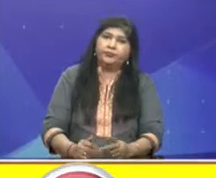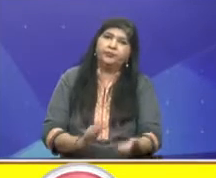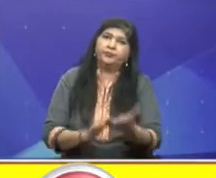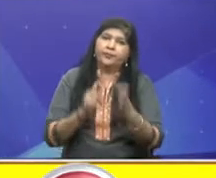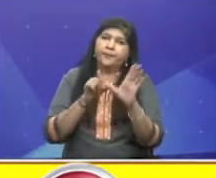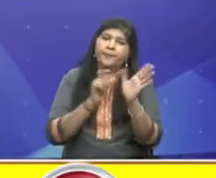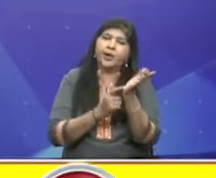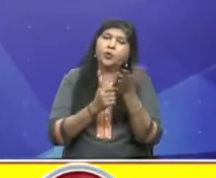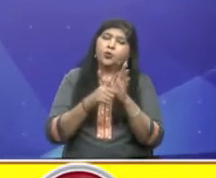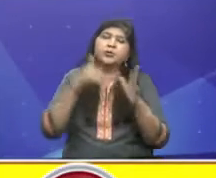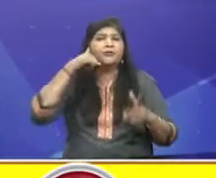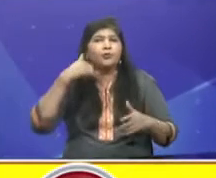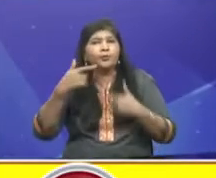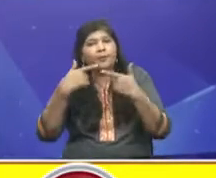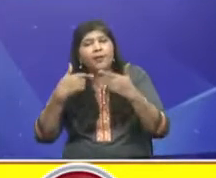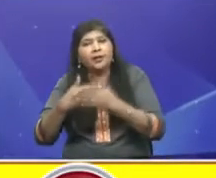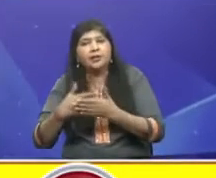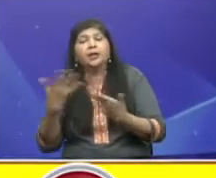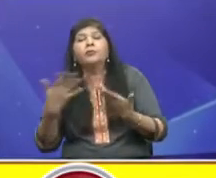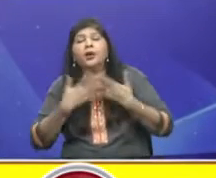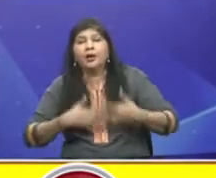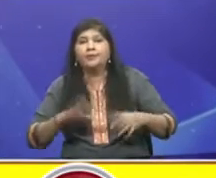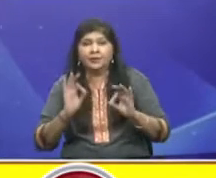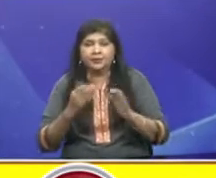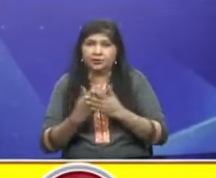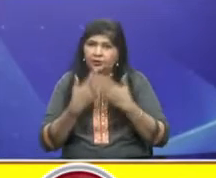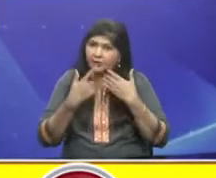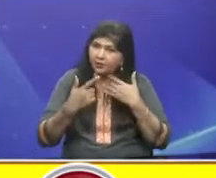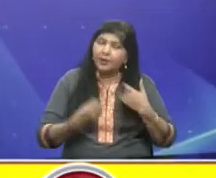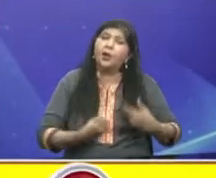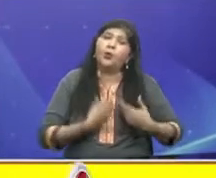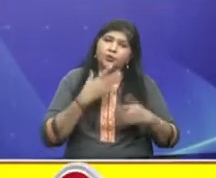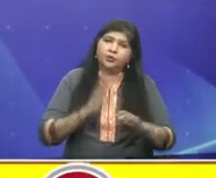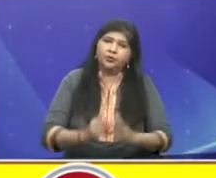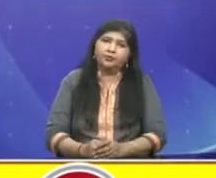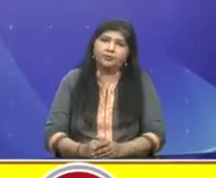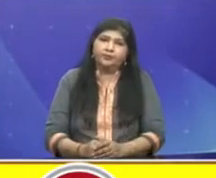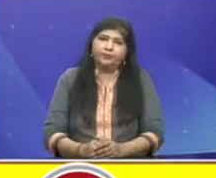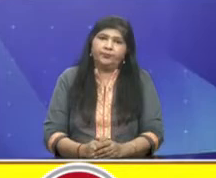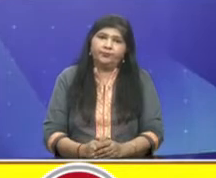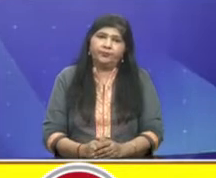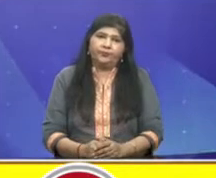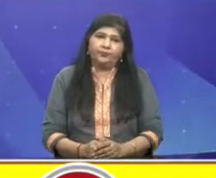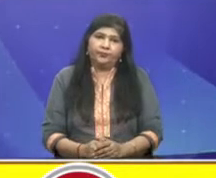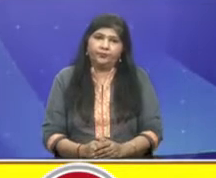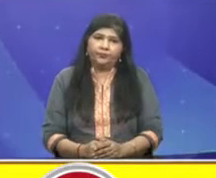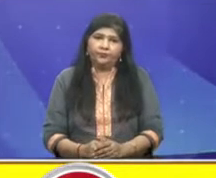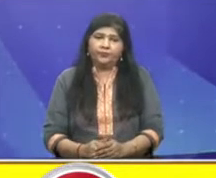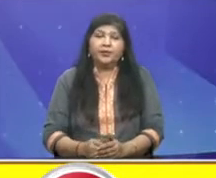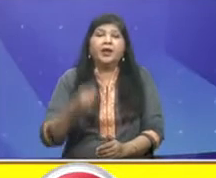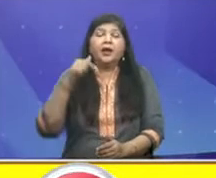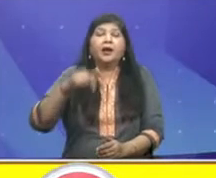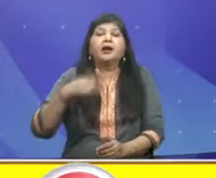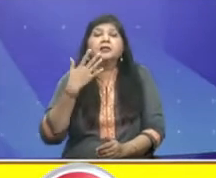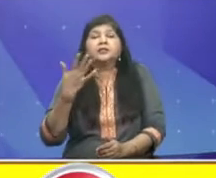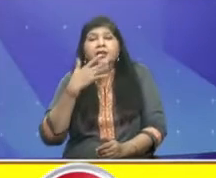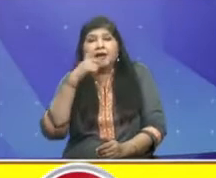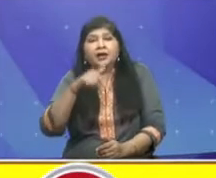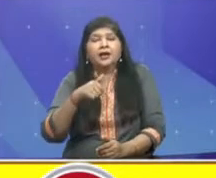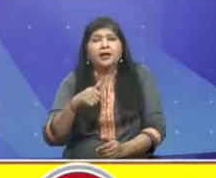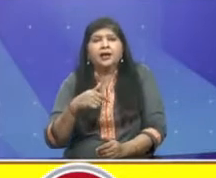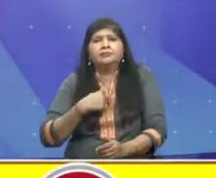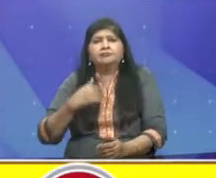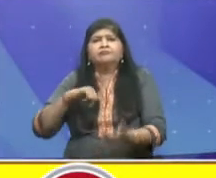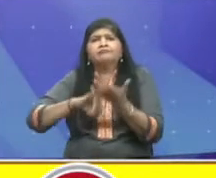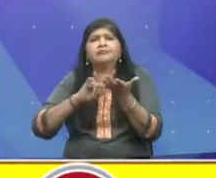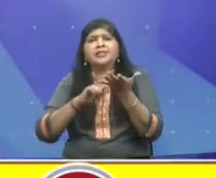आप कैसे हैं? बस बढ़िया सर, आप कैसे हो? मैं बहुत प्रसन्न हूँ। अच्छा मुझे बताइए कि आज आप कुछ स्टार्टअप